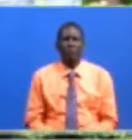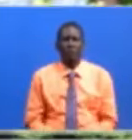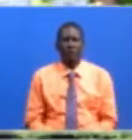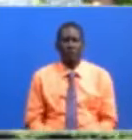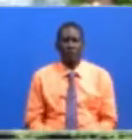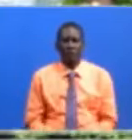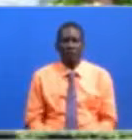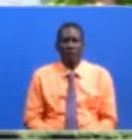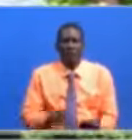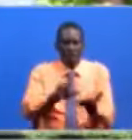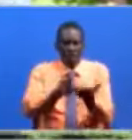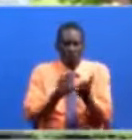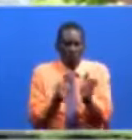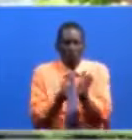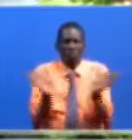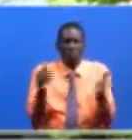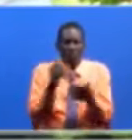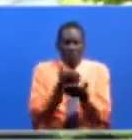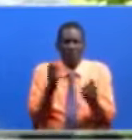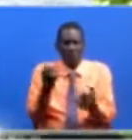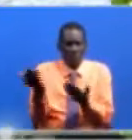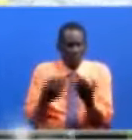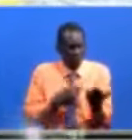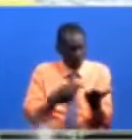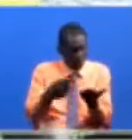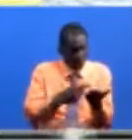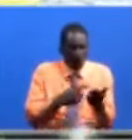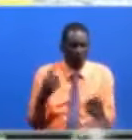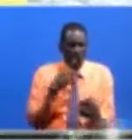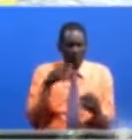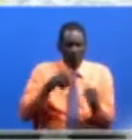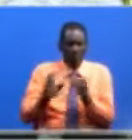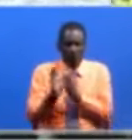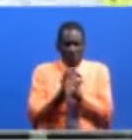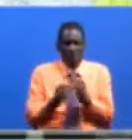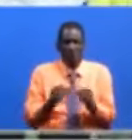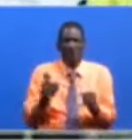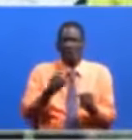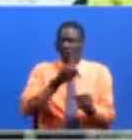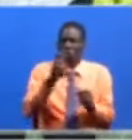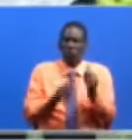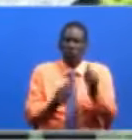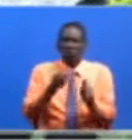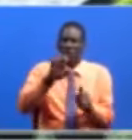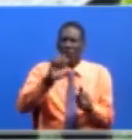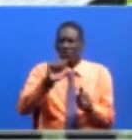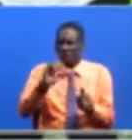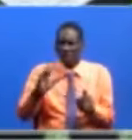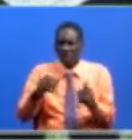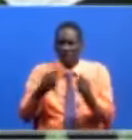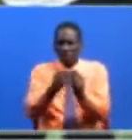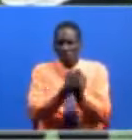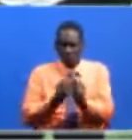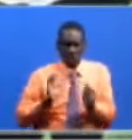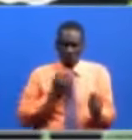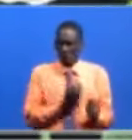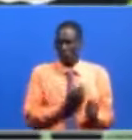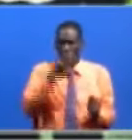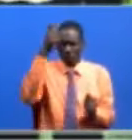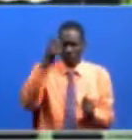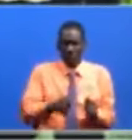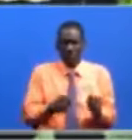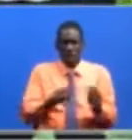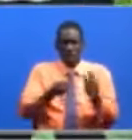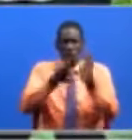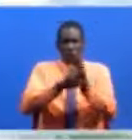Deni la umma ni mada ambayo imeibua mjadala sihaba nchini. Swala ambalo EACC pamoja na kamati ya haki na masuala ya kisheria